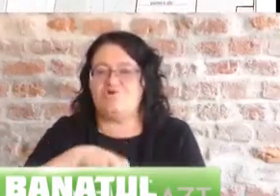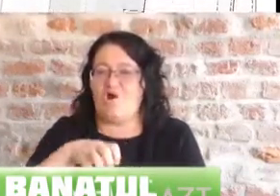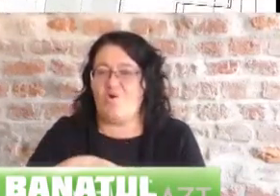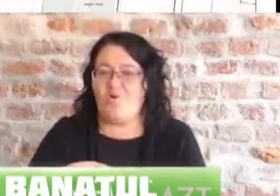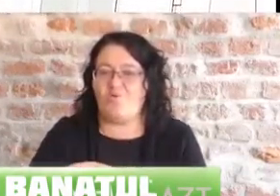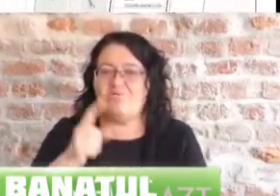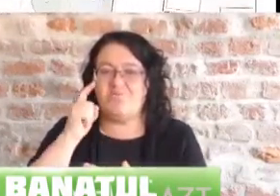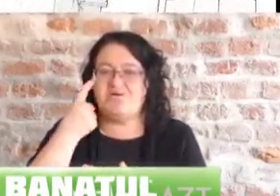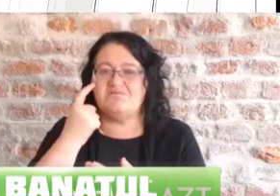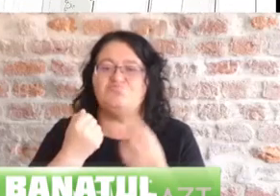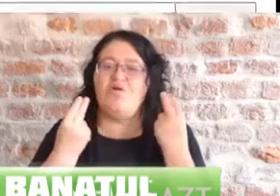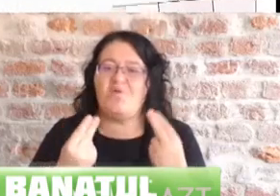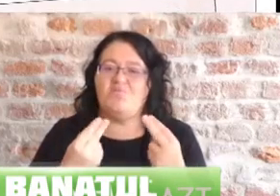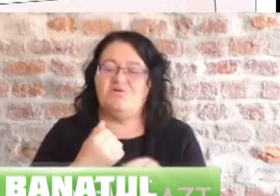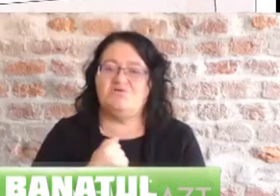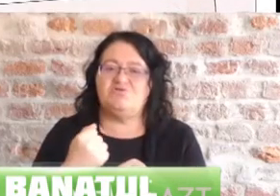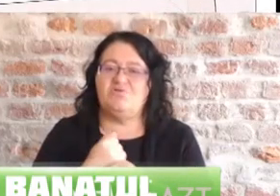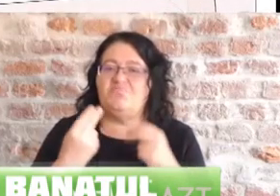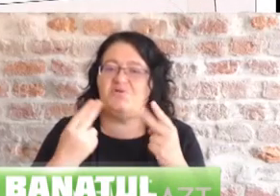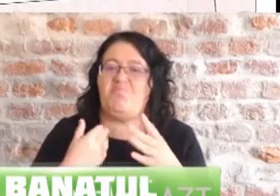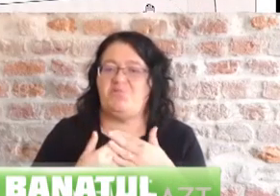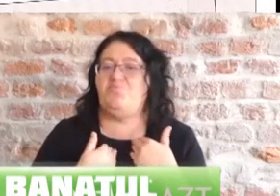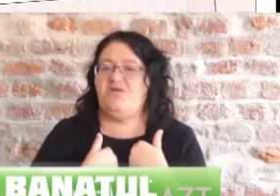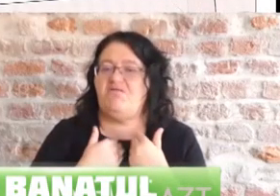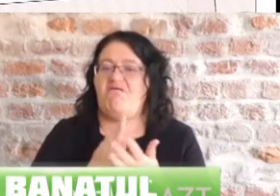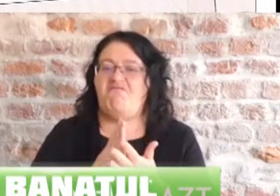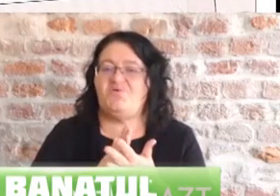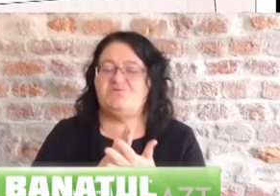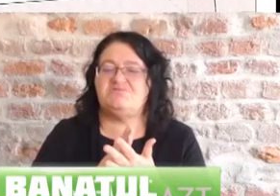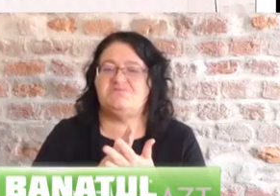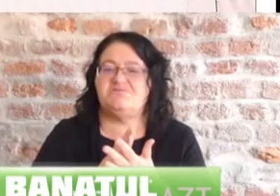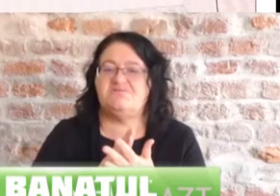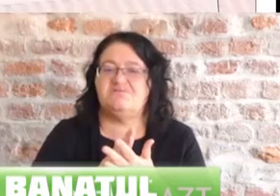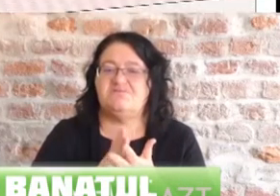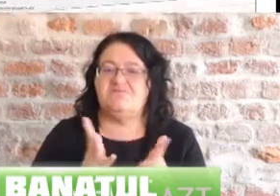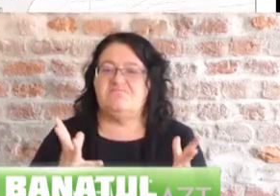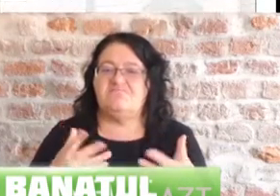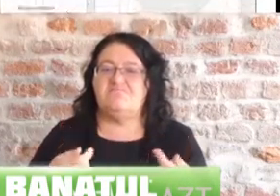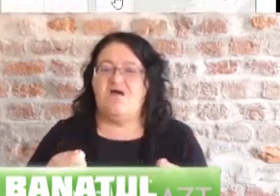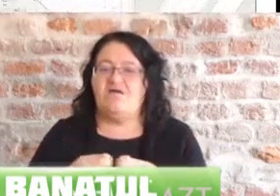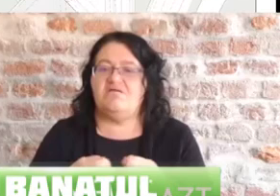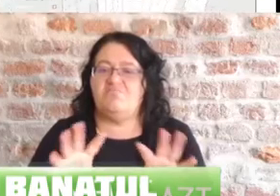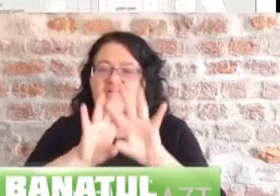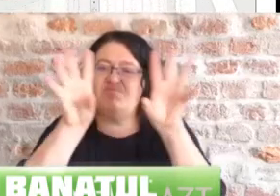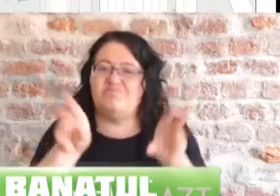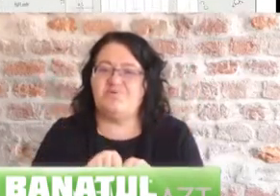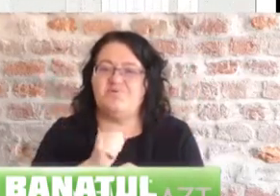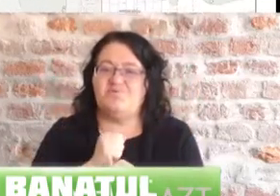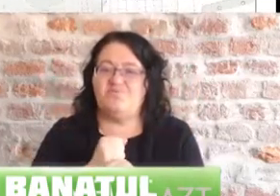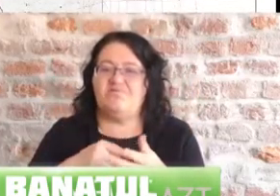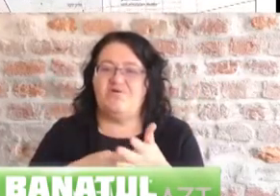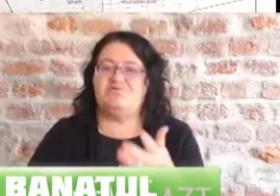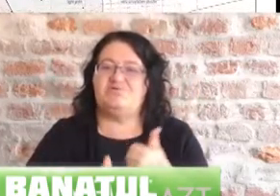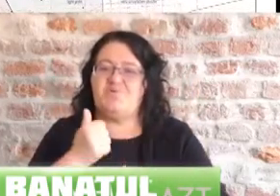locului. Cred că cel mai important, cel puțin pentru mine, a fost coagularea echipei de lucru în jurul